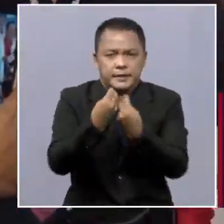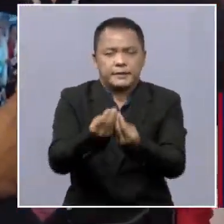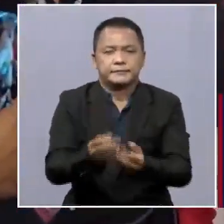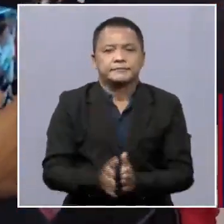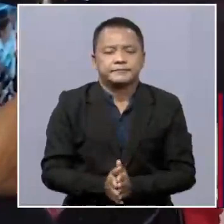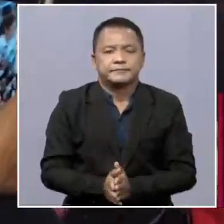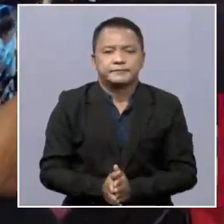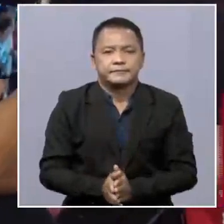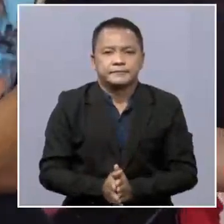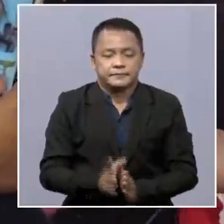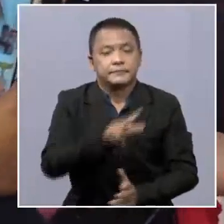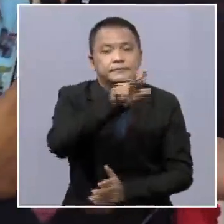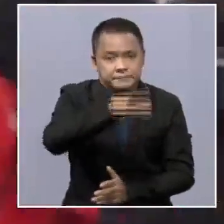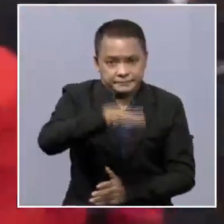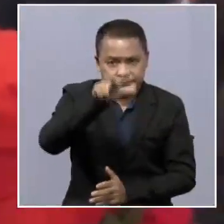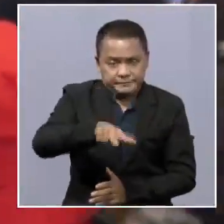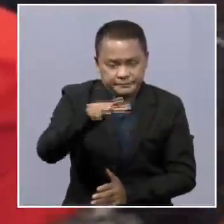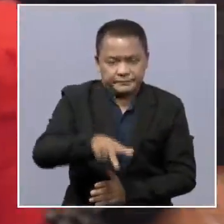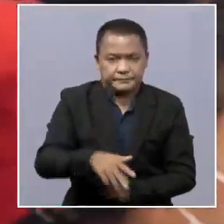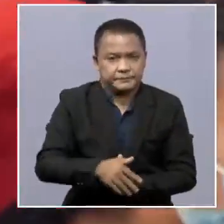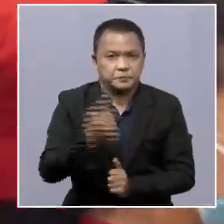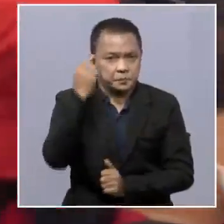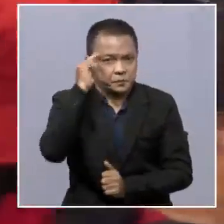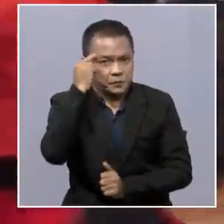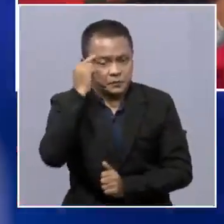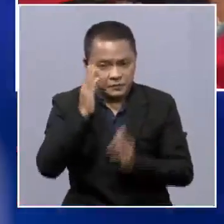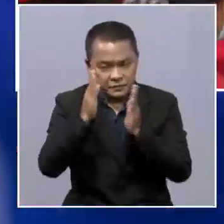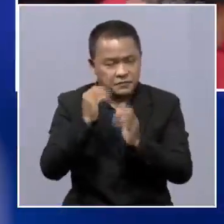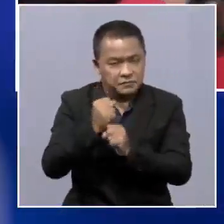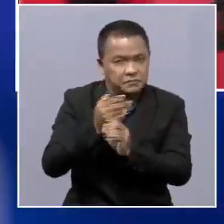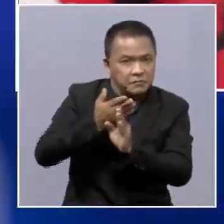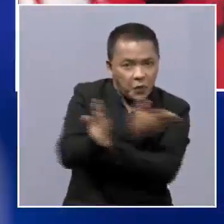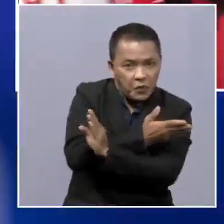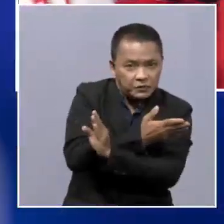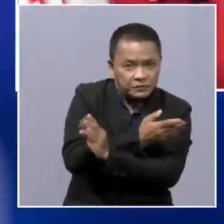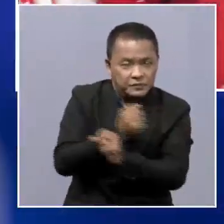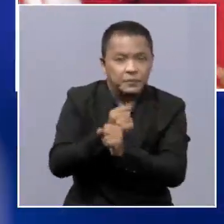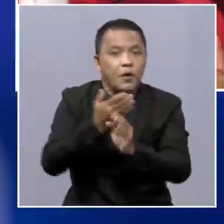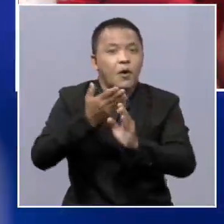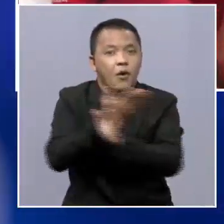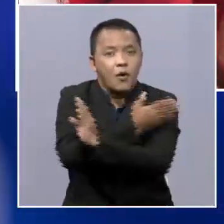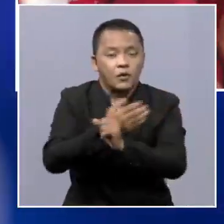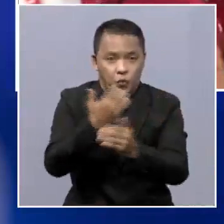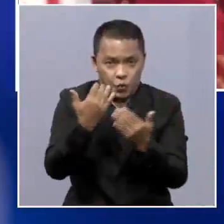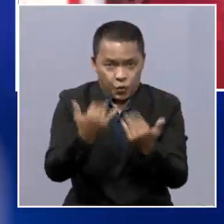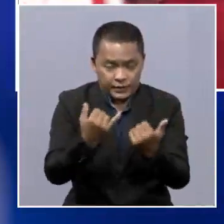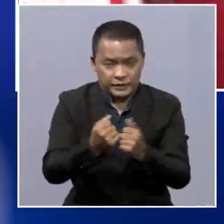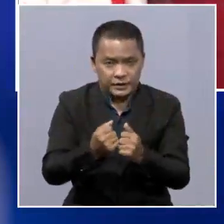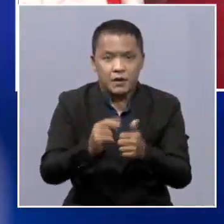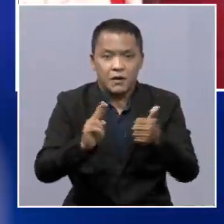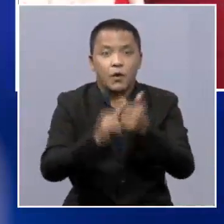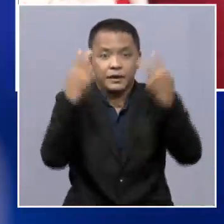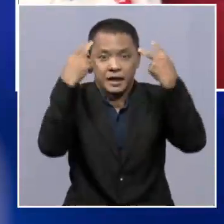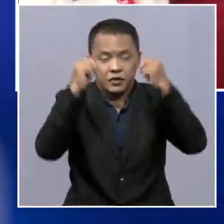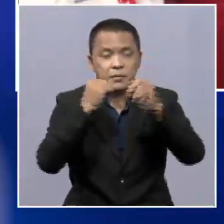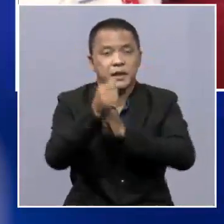ของเพื่อไทยเองเขาก็ไม่รู้เหมือนกันว่าตั้งใจปาดหน้าหรือเปล่าใช่ไหมครับไปก่อนหน้าที่วันนี้พลเอกประวิตรเนี่ย